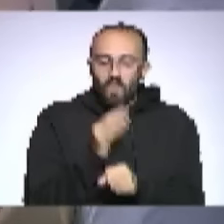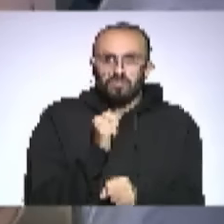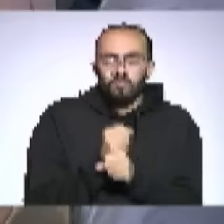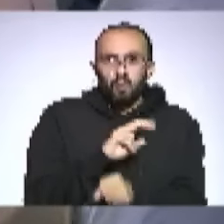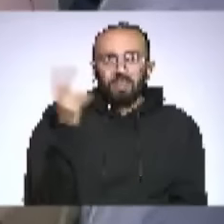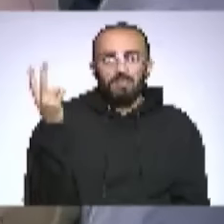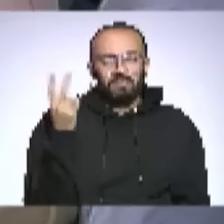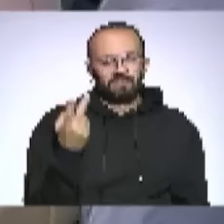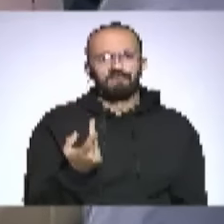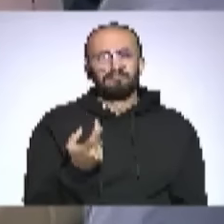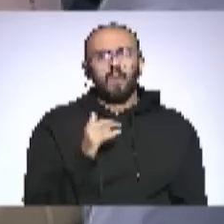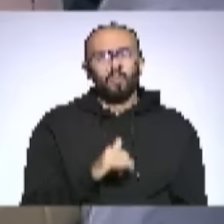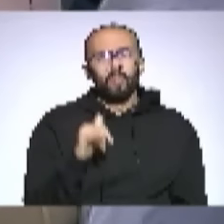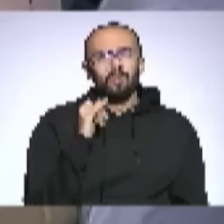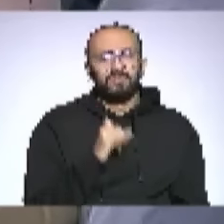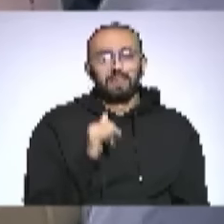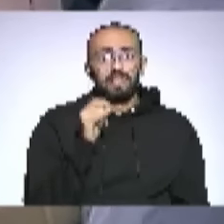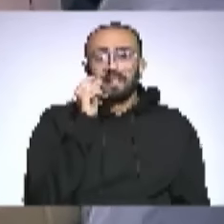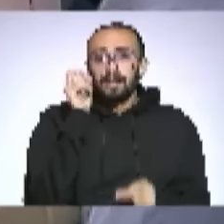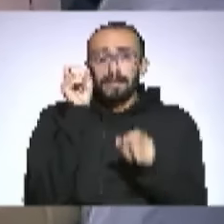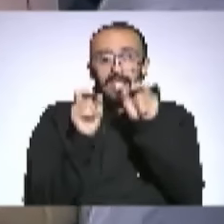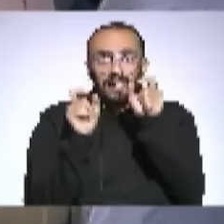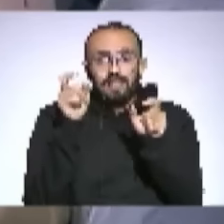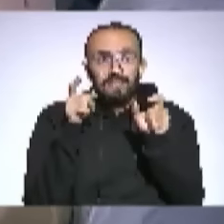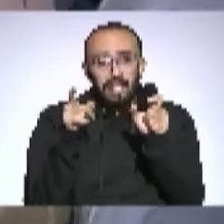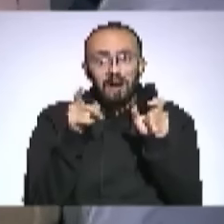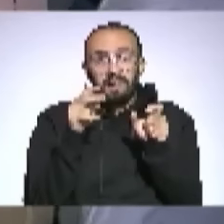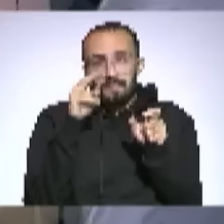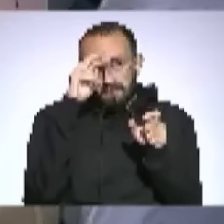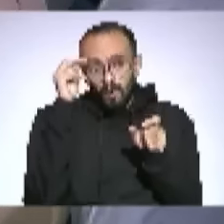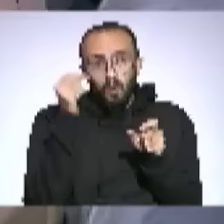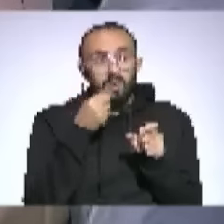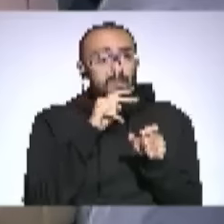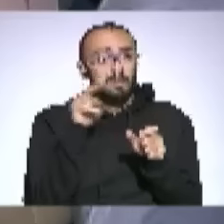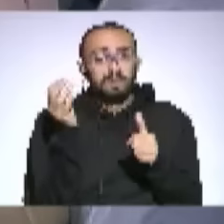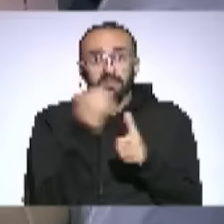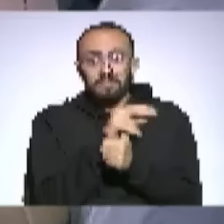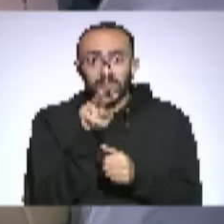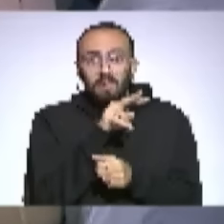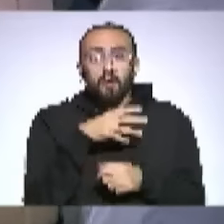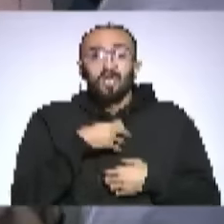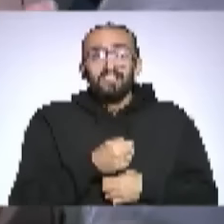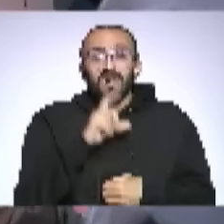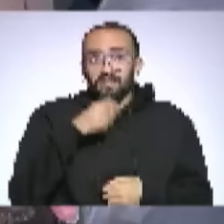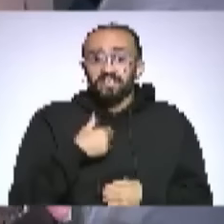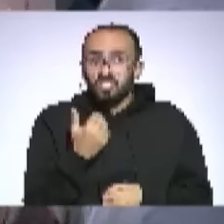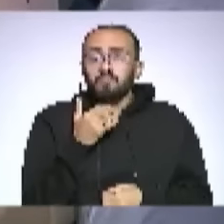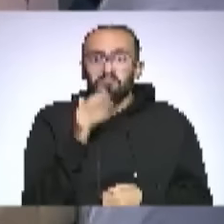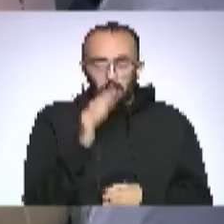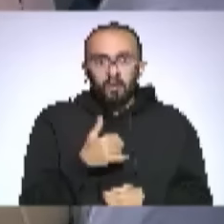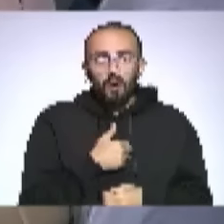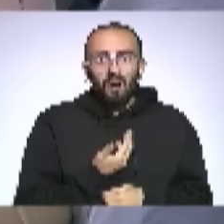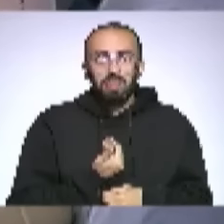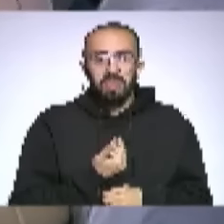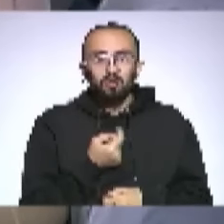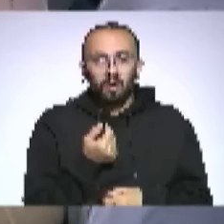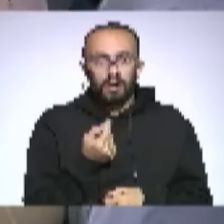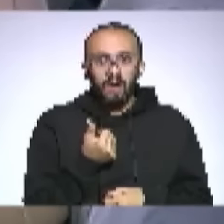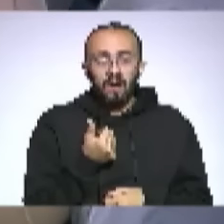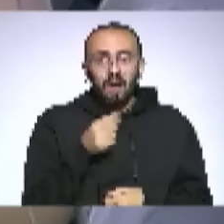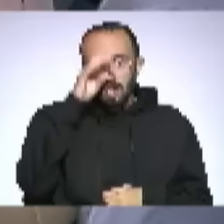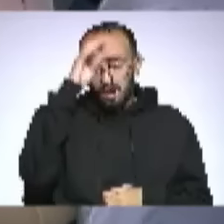طول الوقت والحقيقه انه الناس دي لو اتعاملت مع زوجين ما عندهمش ثقه في نفسهم ممكن ده يهزهم لو الزوجه مش